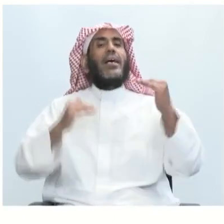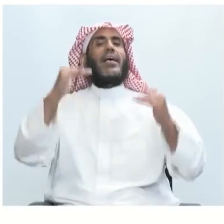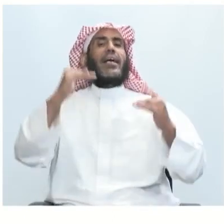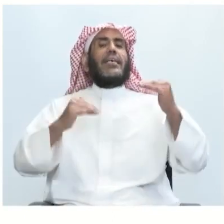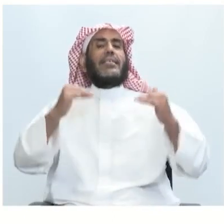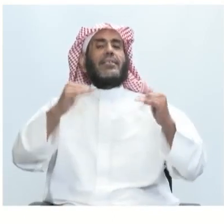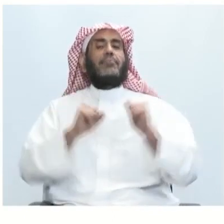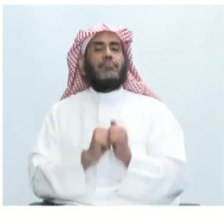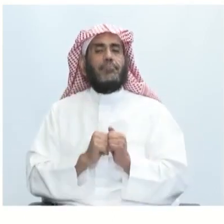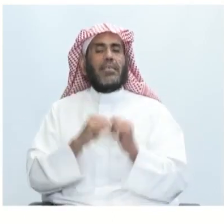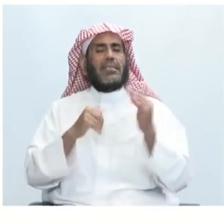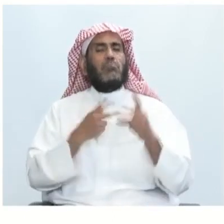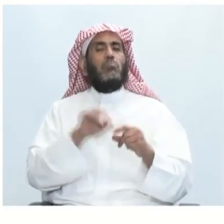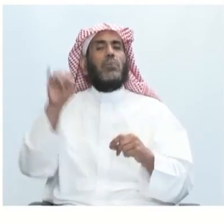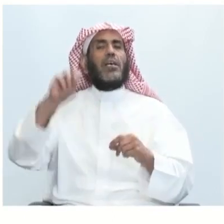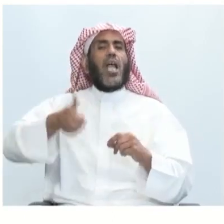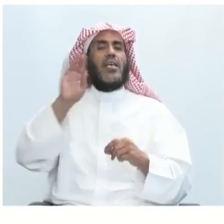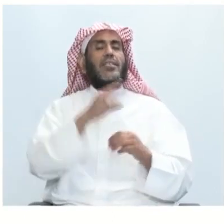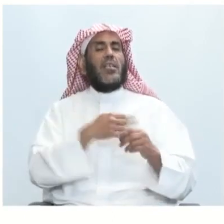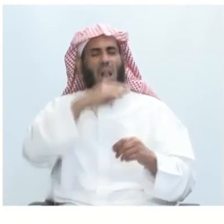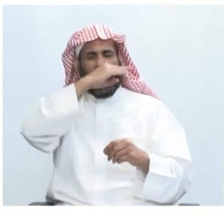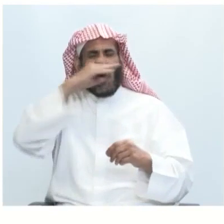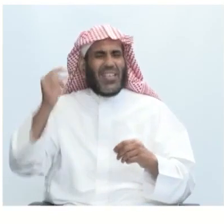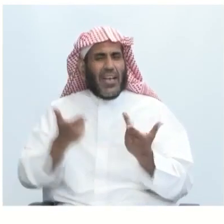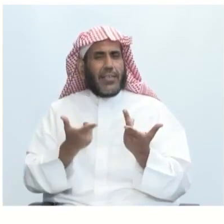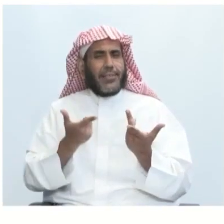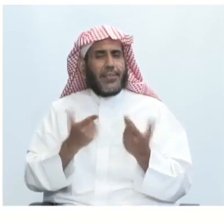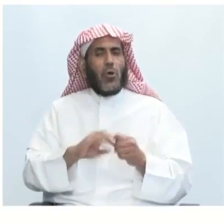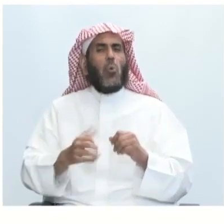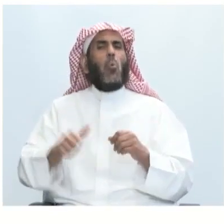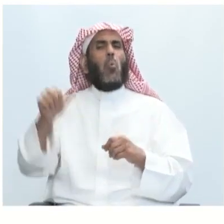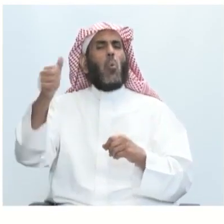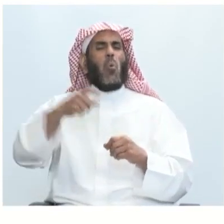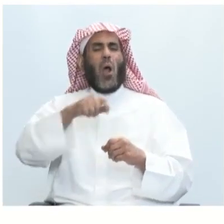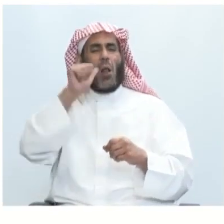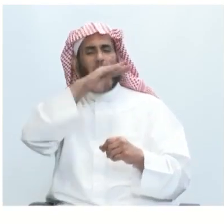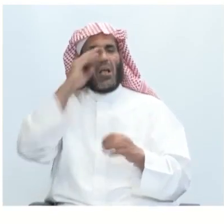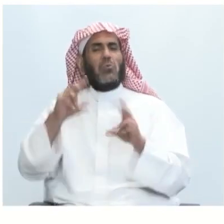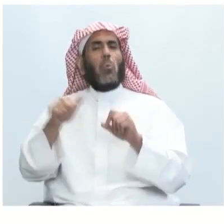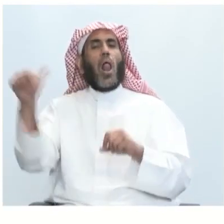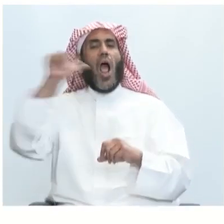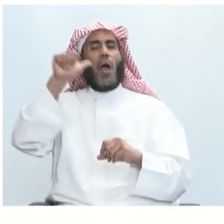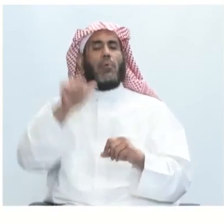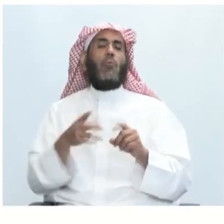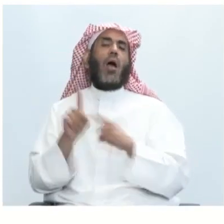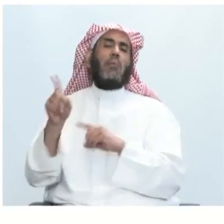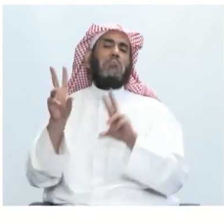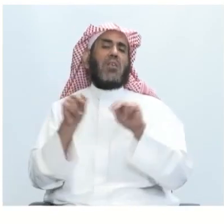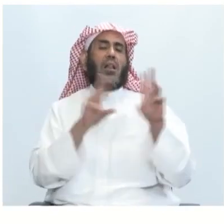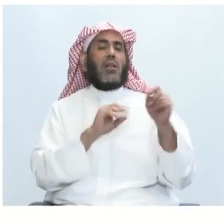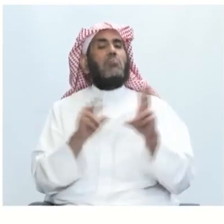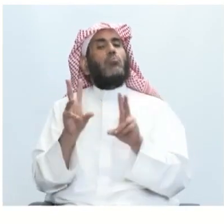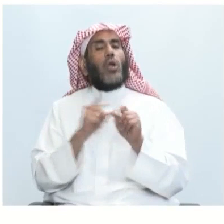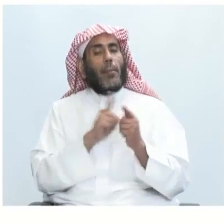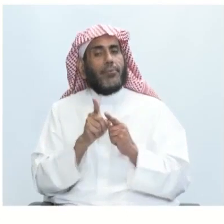وهنا قياس جميل المخدرات والمسكرات وتقول مثلا الخمر وهذا مثال مثال